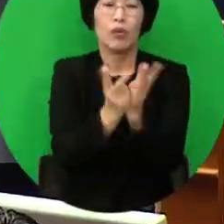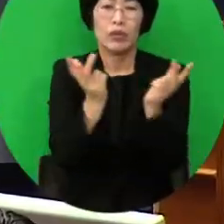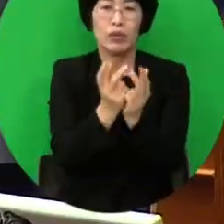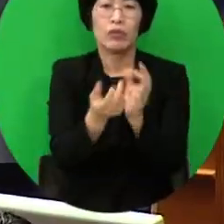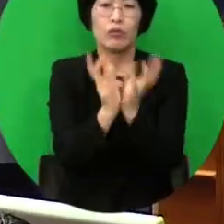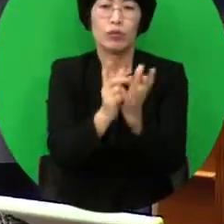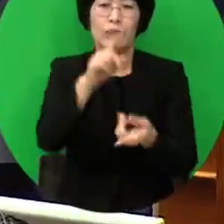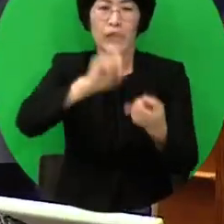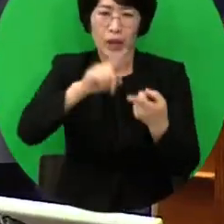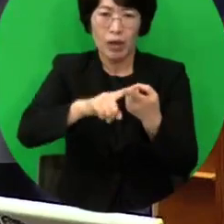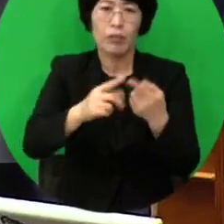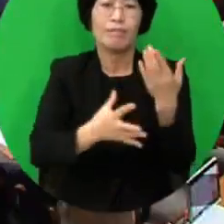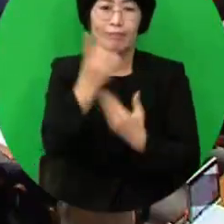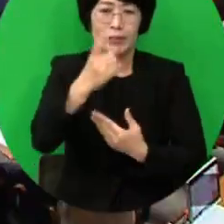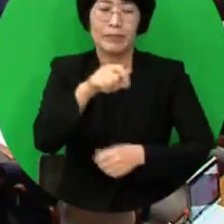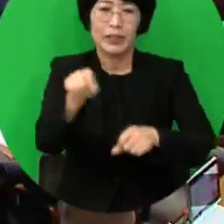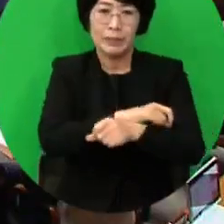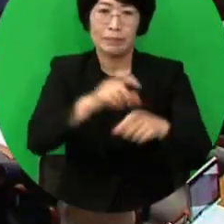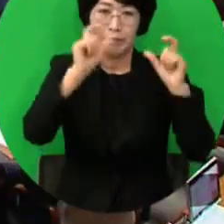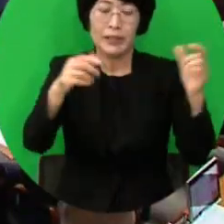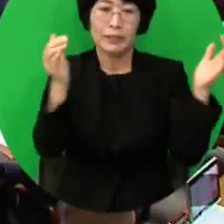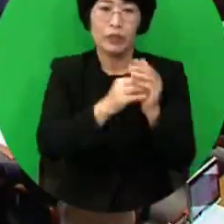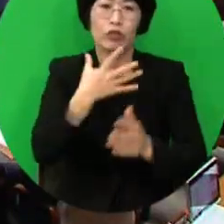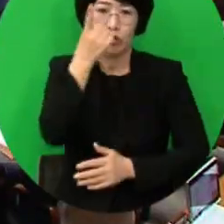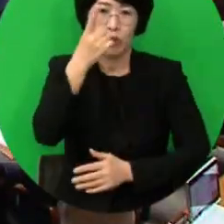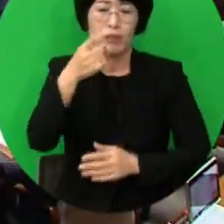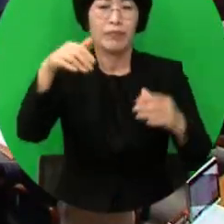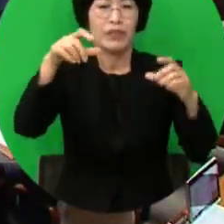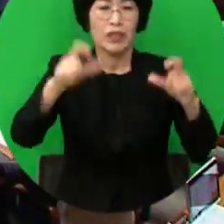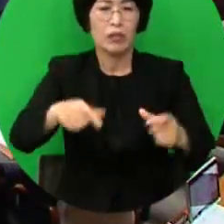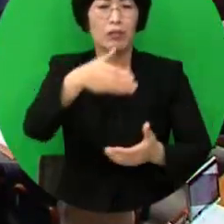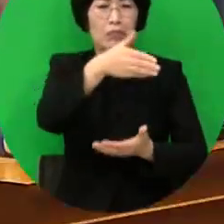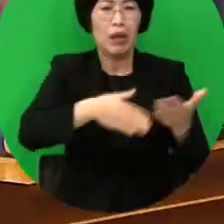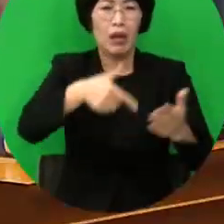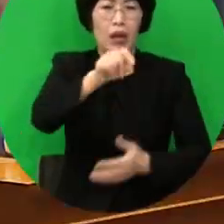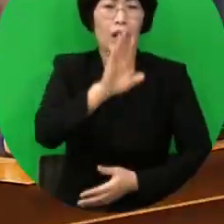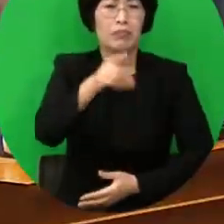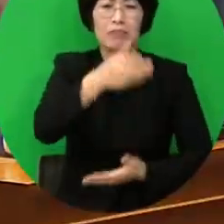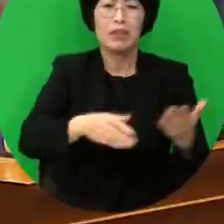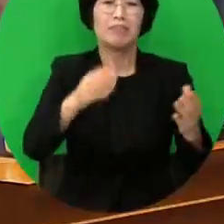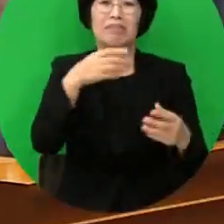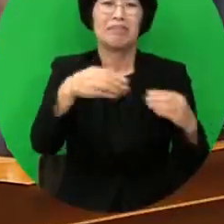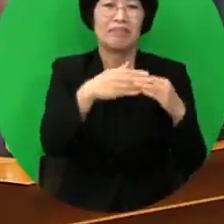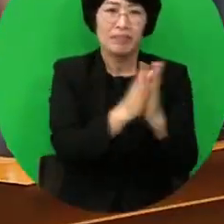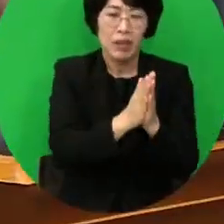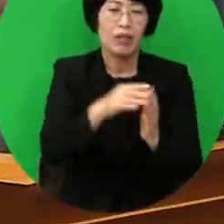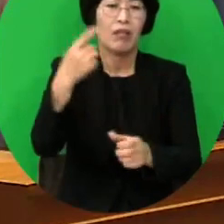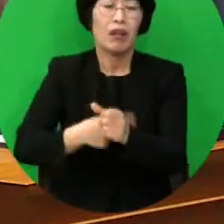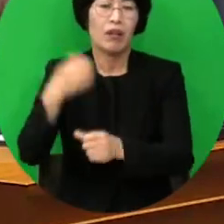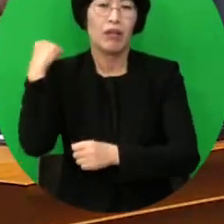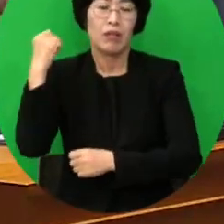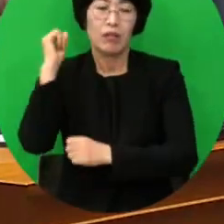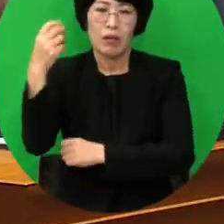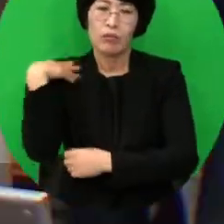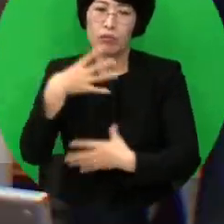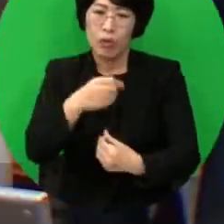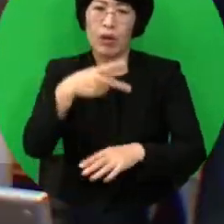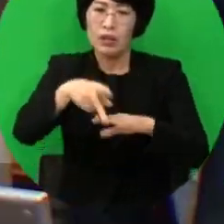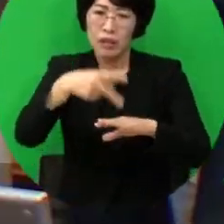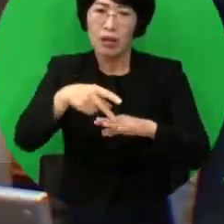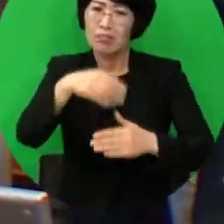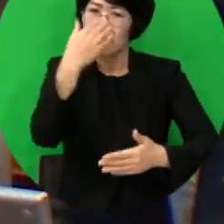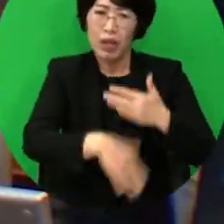특례 지역 지정 상태를 유지하며 순천시 선거구 갑을 분구가 백지화되며 자연스럽게 영암 무안 신안 공중 분해도